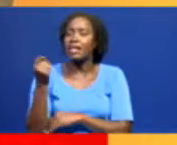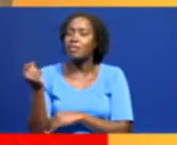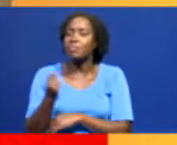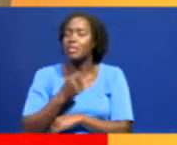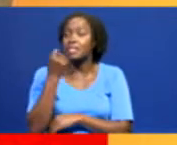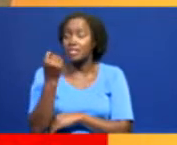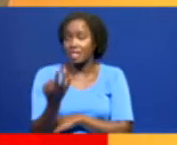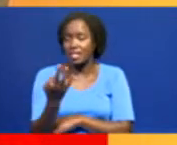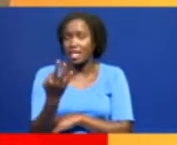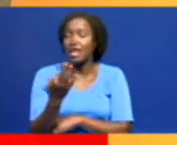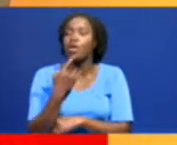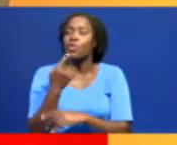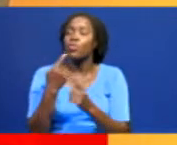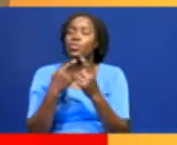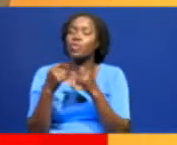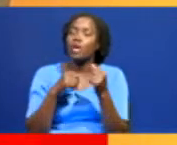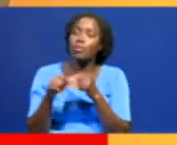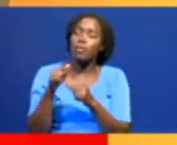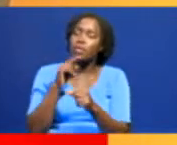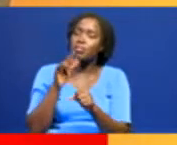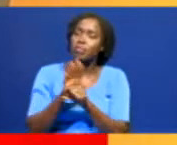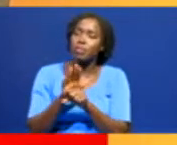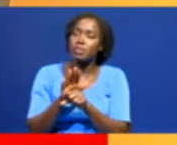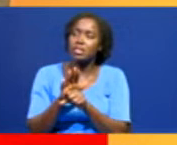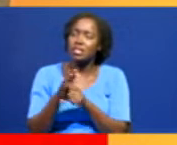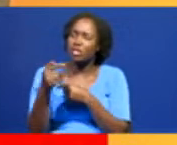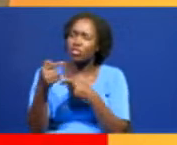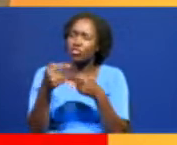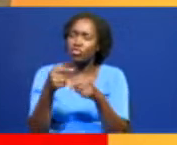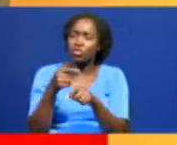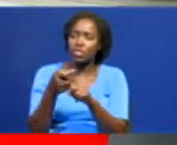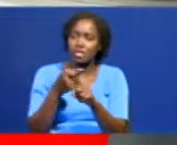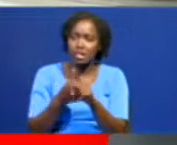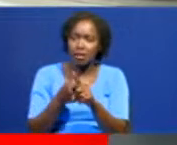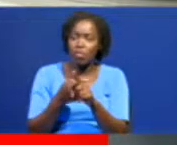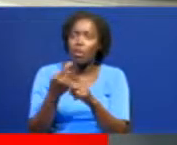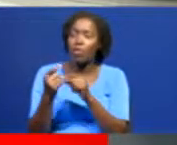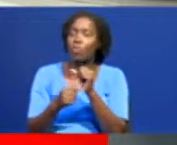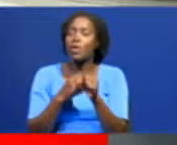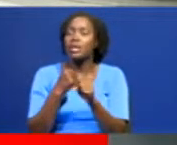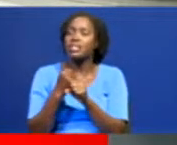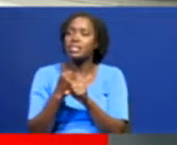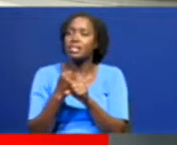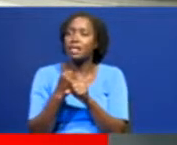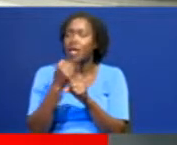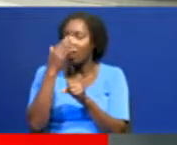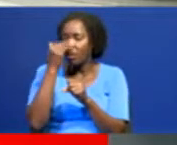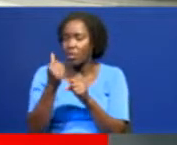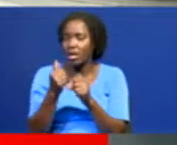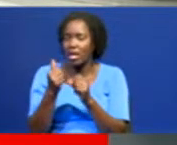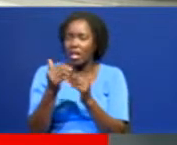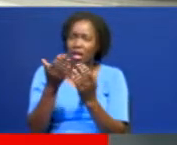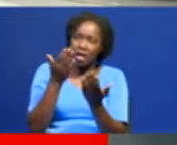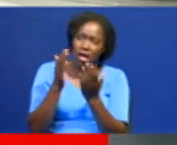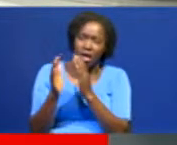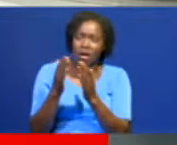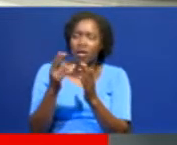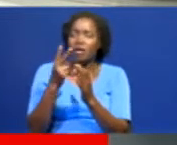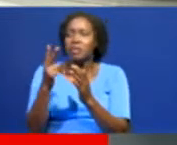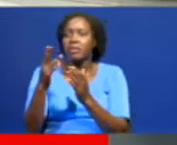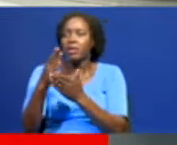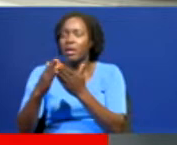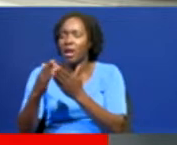kuangalia kuhusu ahadi ambazo ni za muda mfupi, mwaka mmoja. Kwa sababu muda wa katikati ni miaka